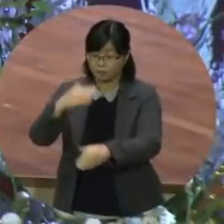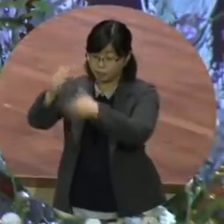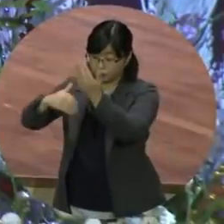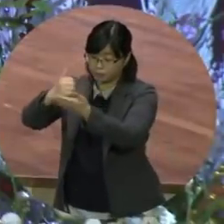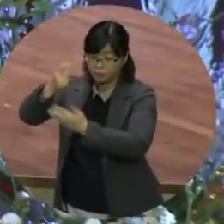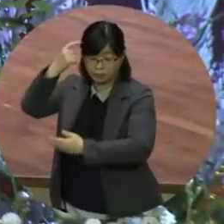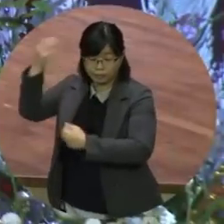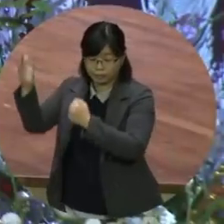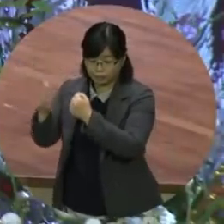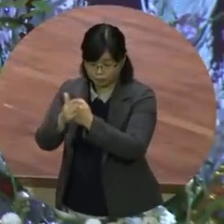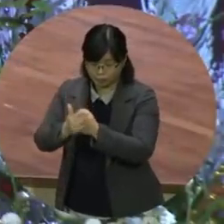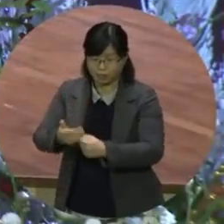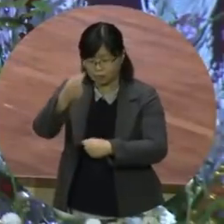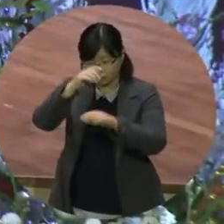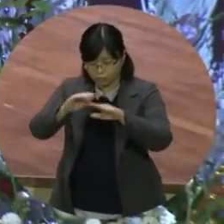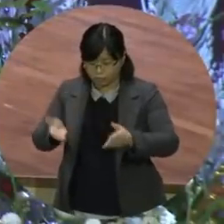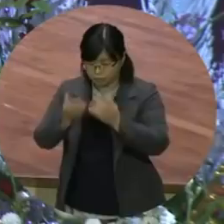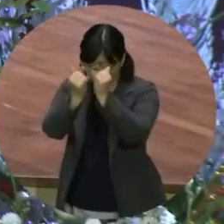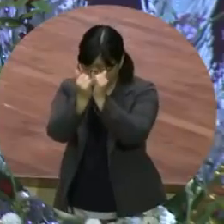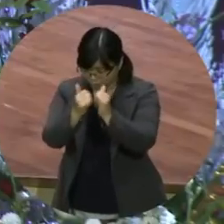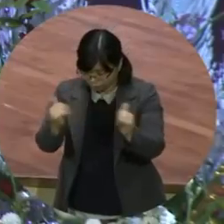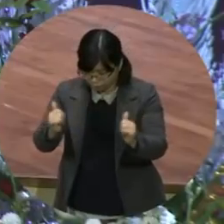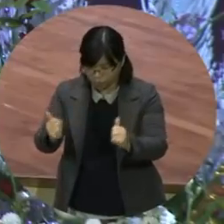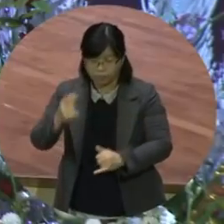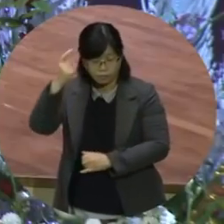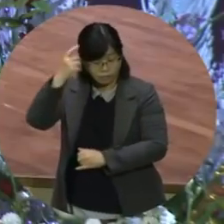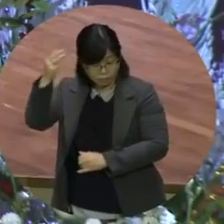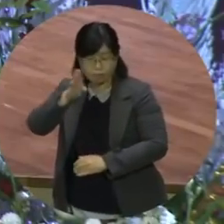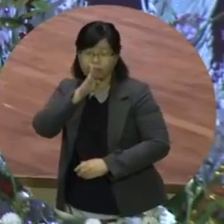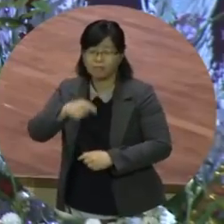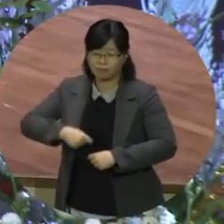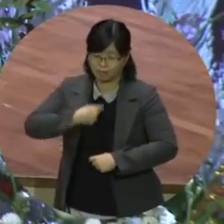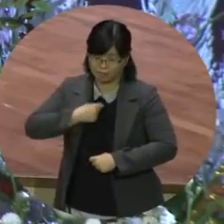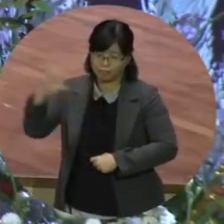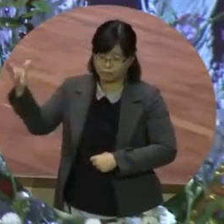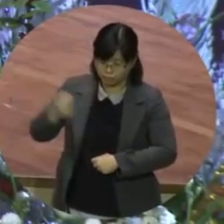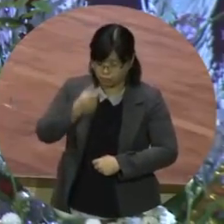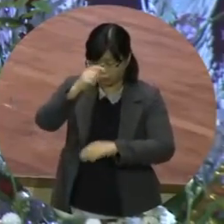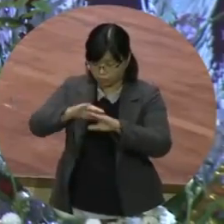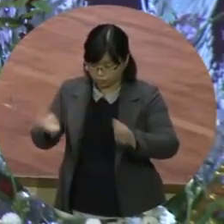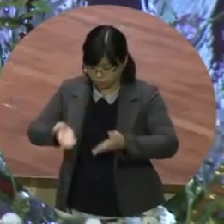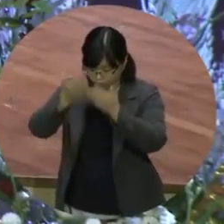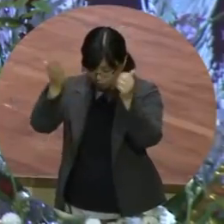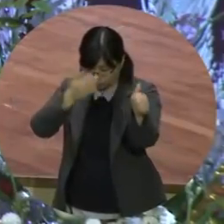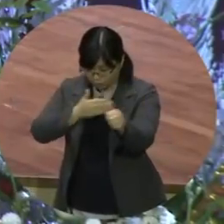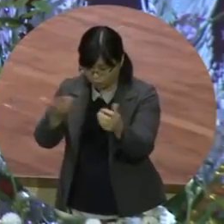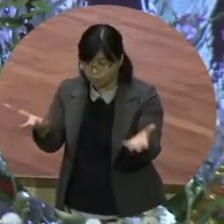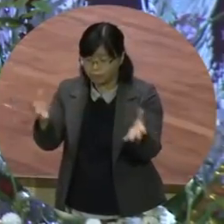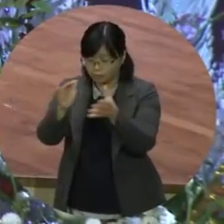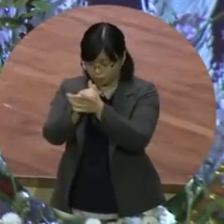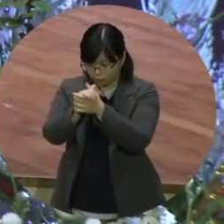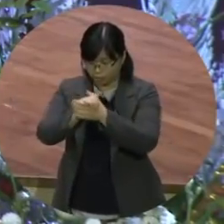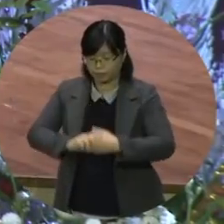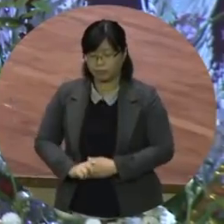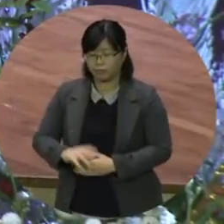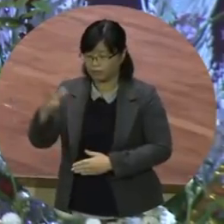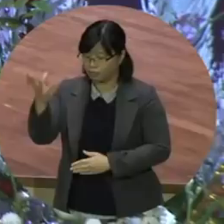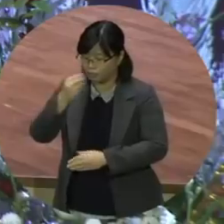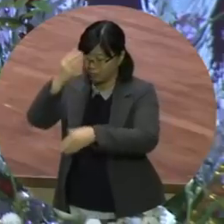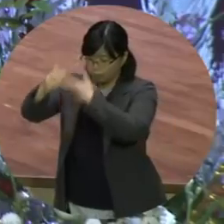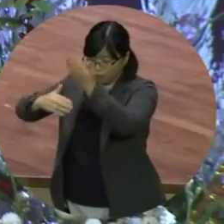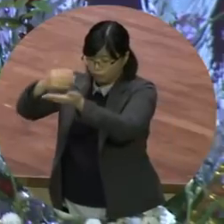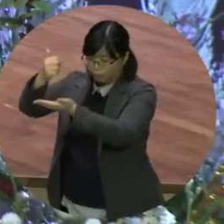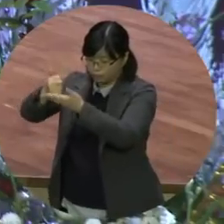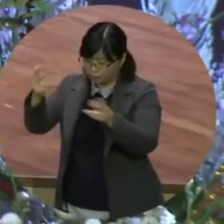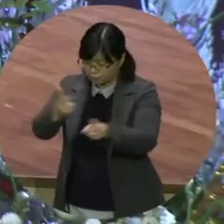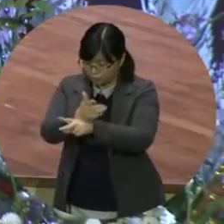하나님은 영이시니 예배하는 자가 영과 진리로 예배할지니라. 아멘. 거룩하신 하나님, 한 주간도